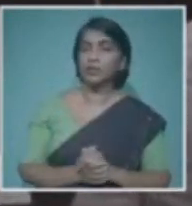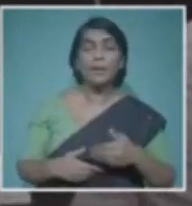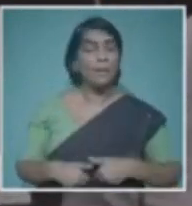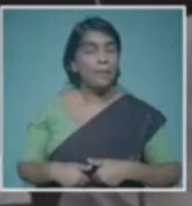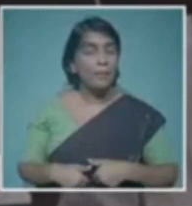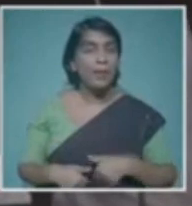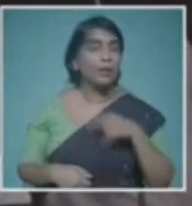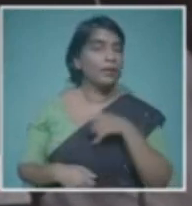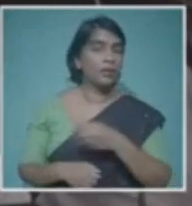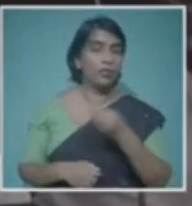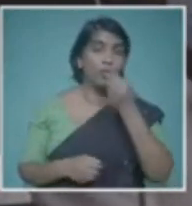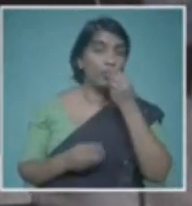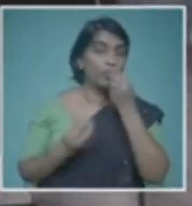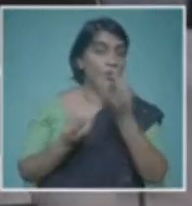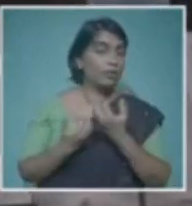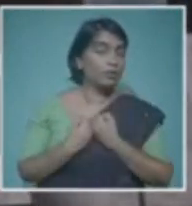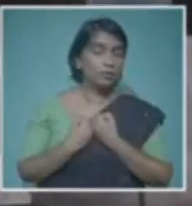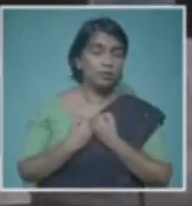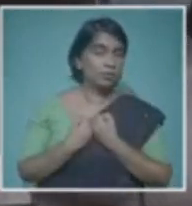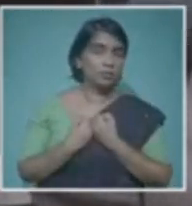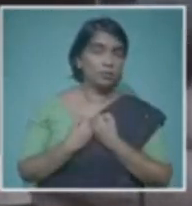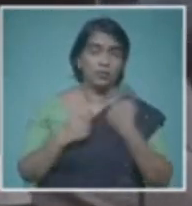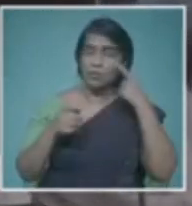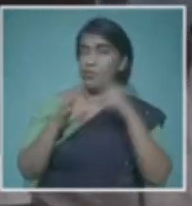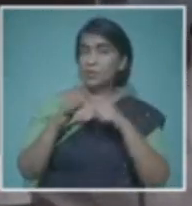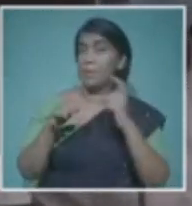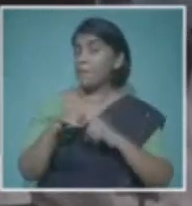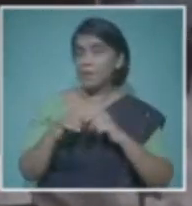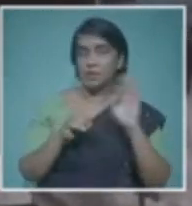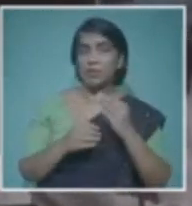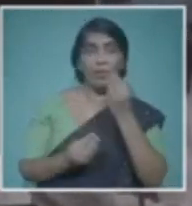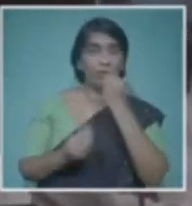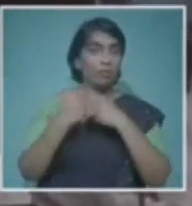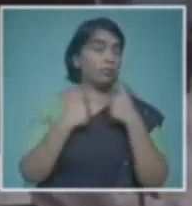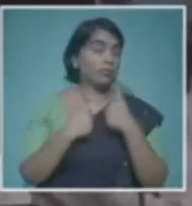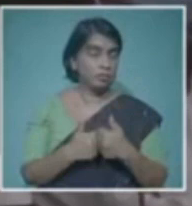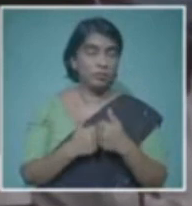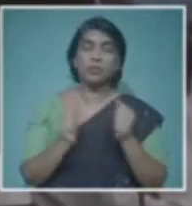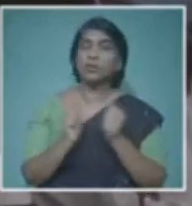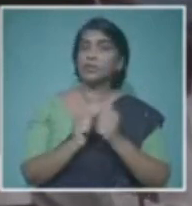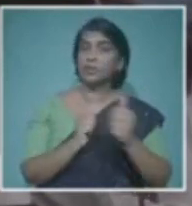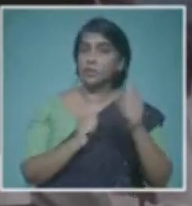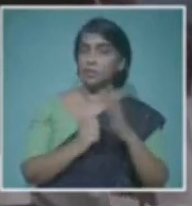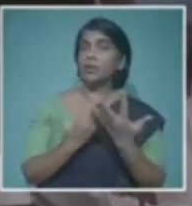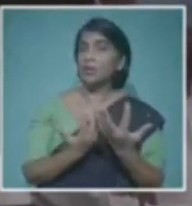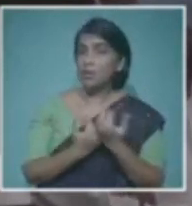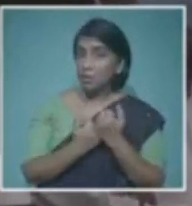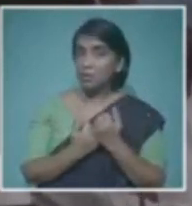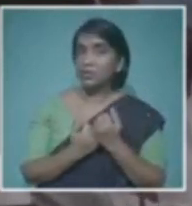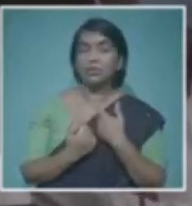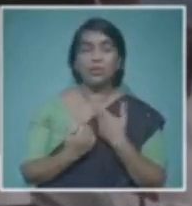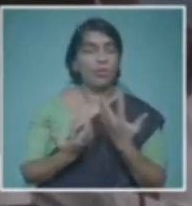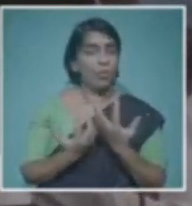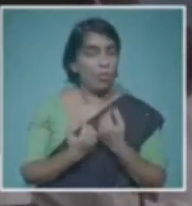බඩගින්නට ආහාර වේලක් ලබා ගැනීම පිළිබඳ ප්‍රශ්නයක් විතරක් නෙවෙයි පෝෂ්‍යදායී ආහාර වේලක් ලබා ගැනීමට